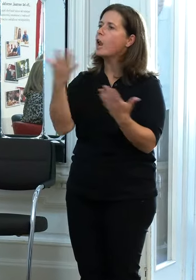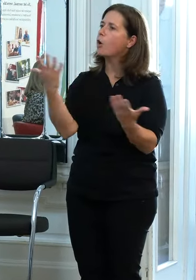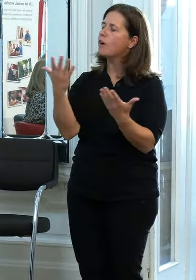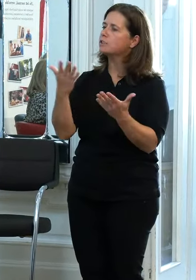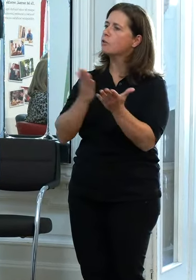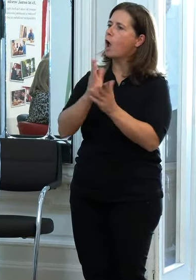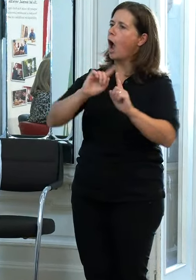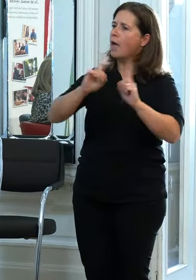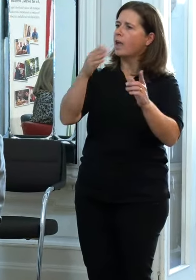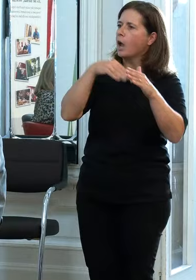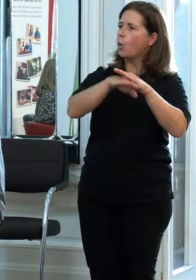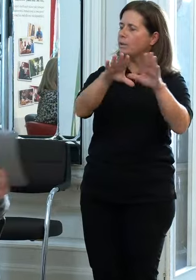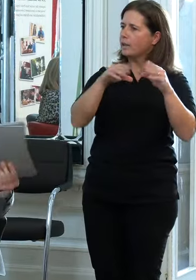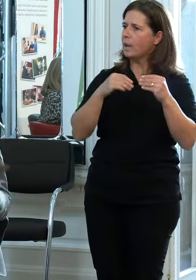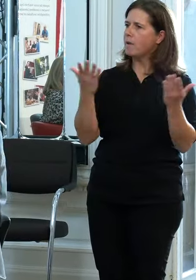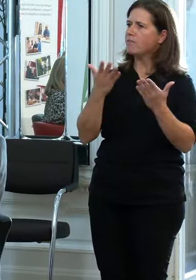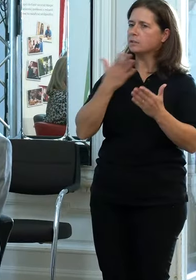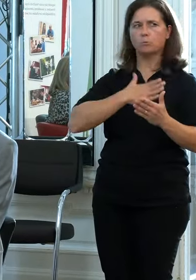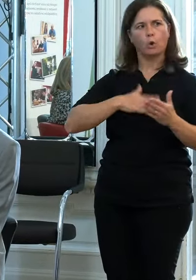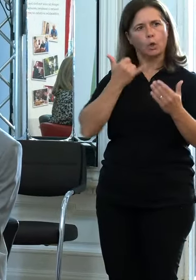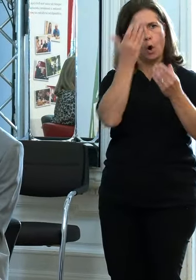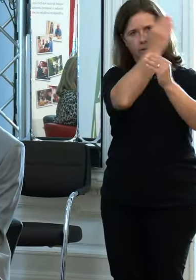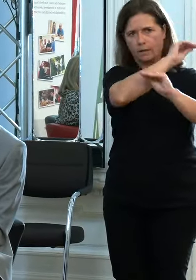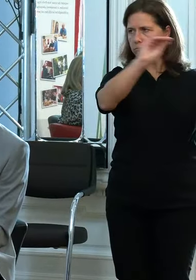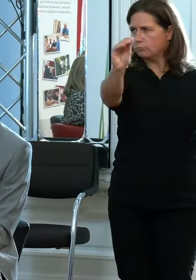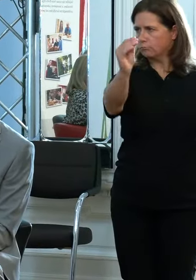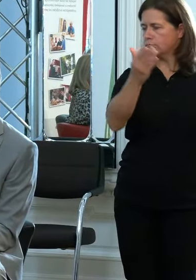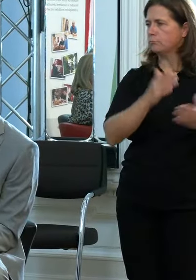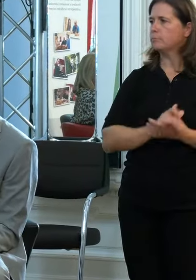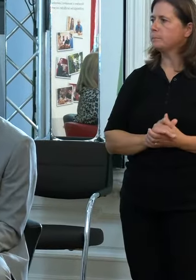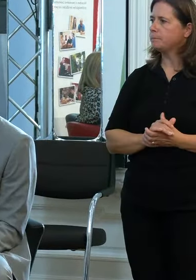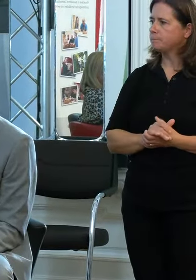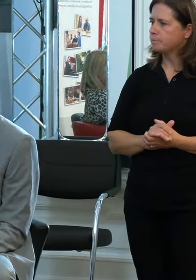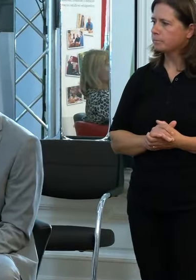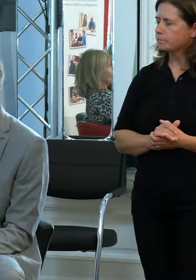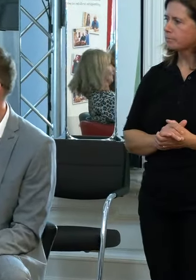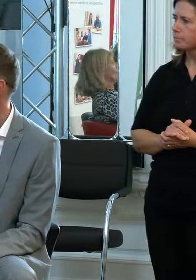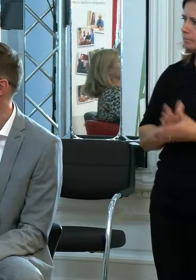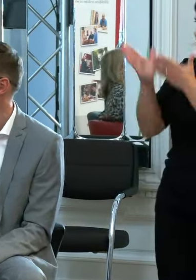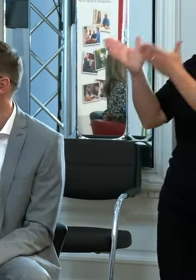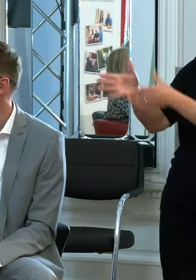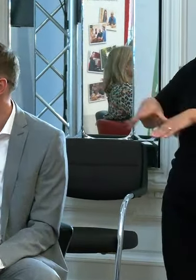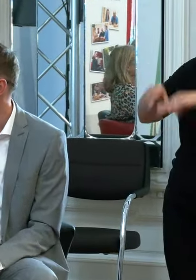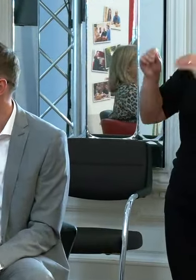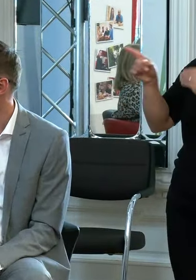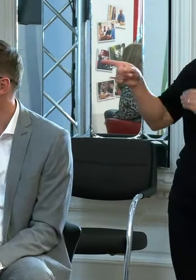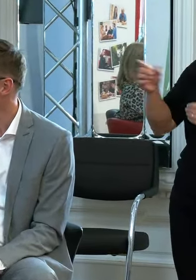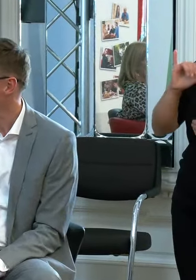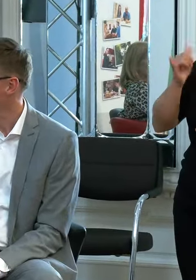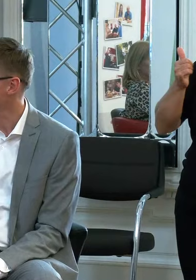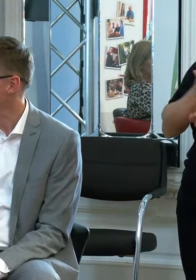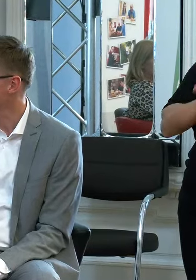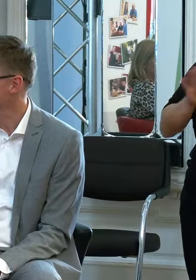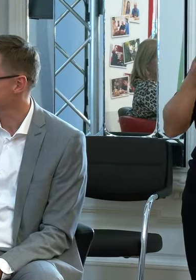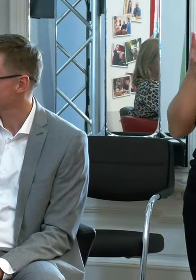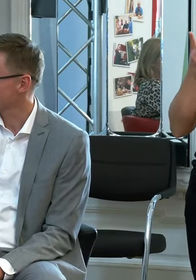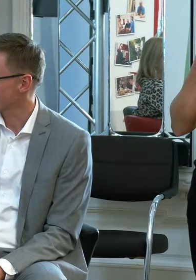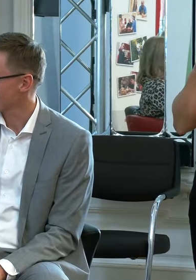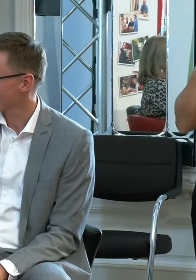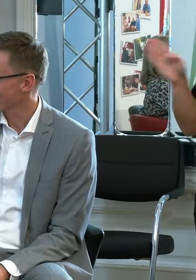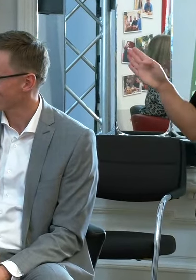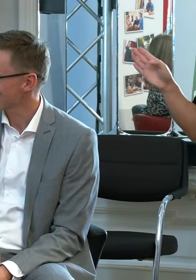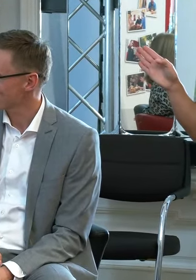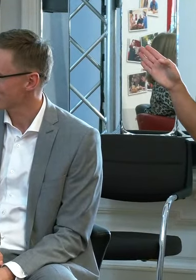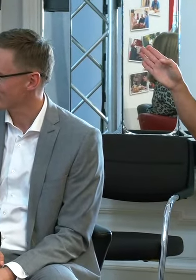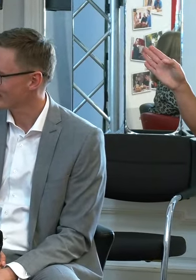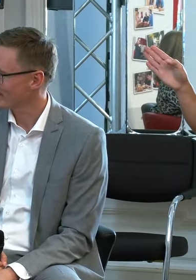für andere Unternehmen? Was können Sie denn heute Ihnen mitgeben? Vielleicht bei Ihnen an. Ja, einfach offen sein. Und so sehe